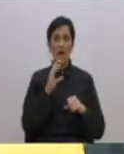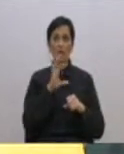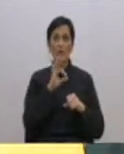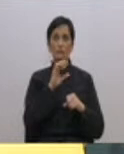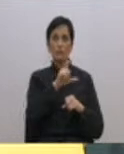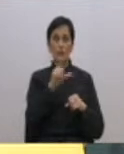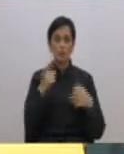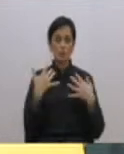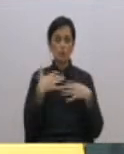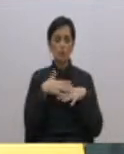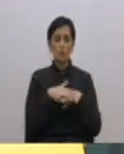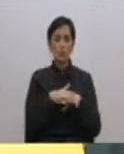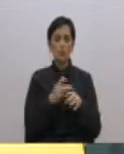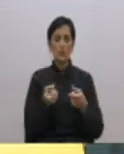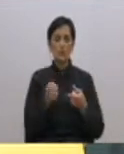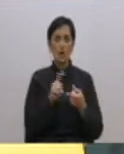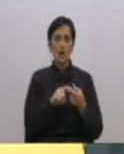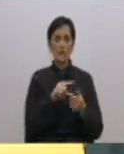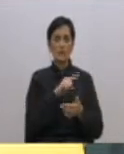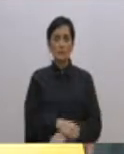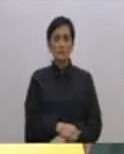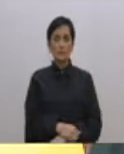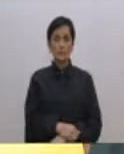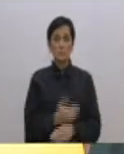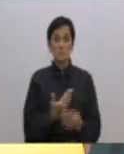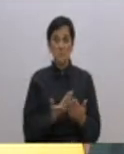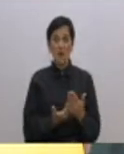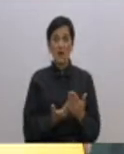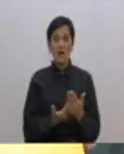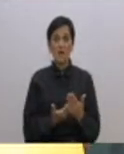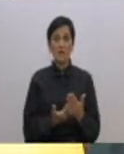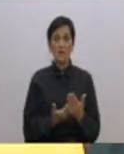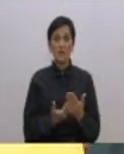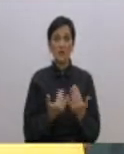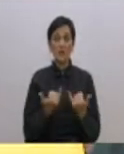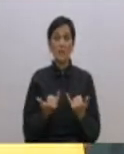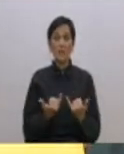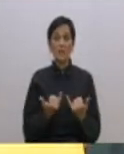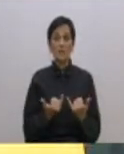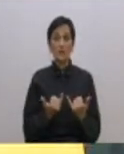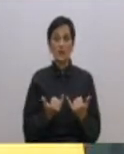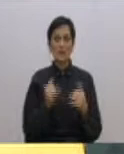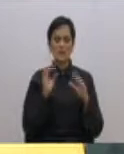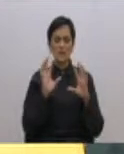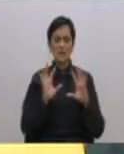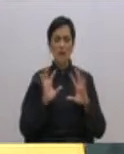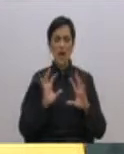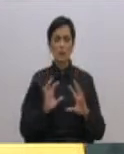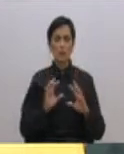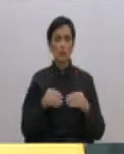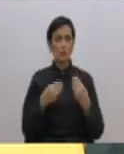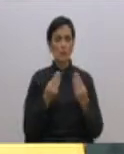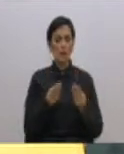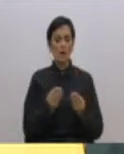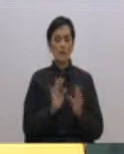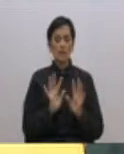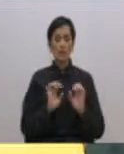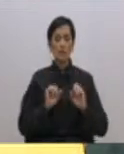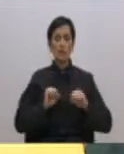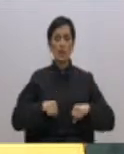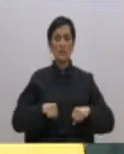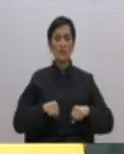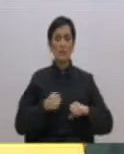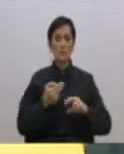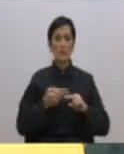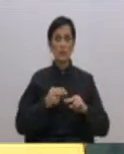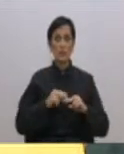რესოციალიზაციასთან დაკავშირებულ საკითხებს. თუმცა დღეს კანონმდებლობა არ იძლევა შესაძლებლობას